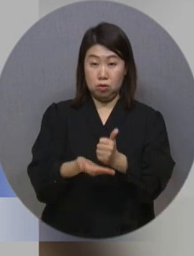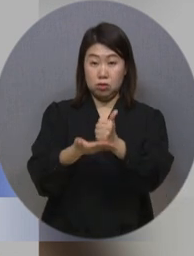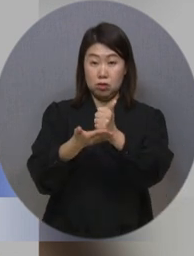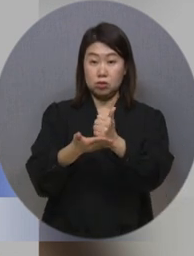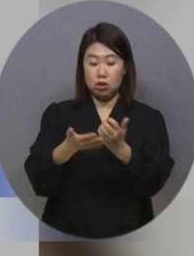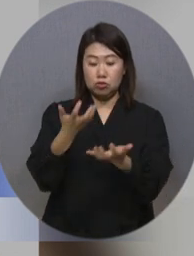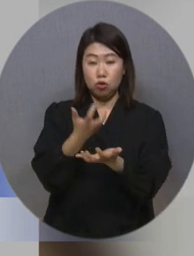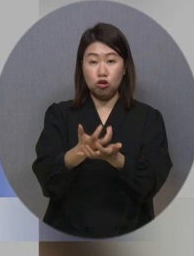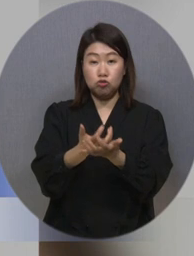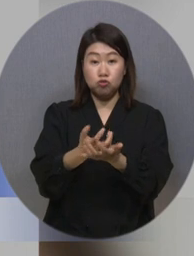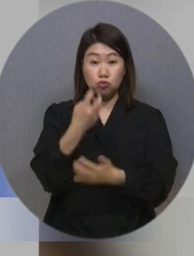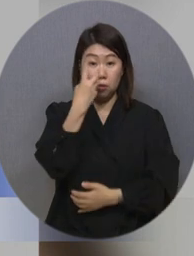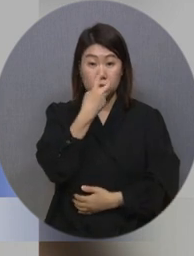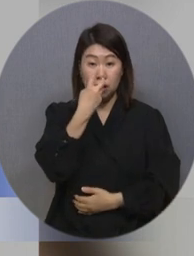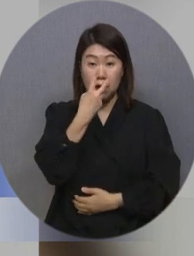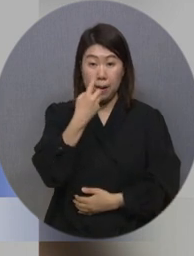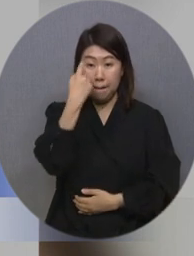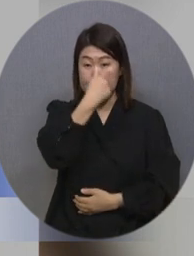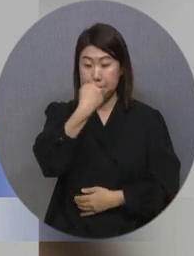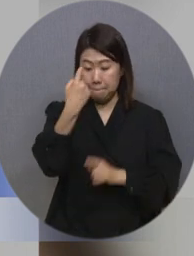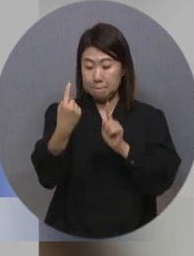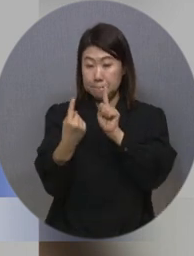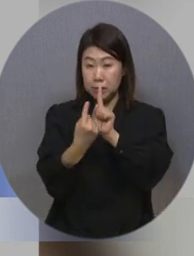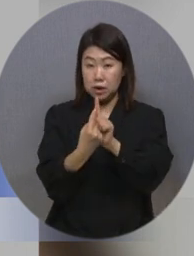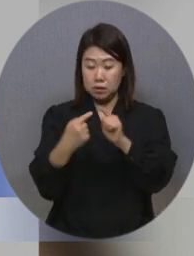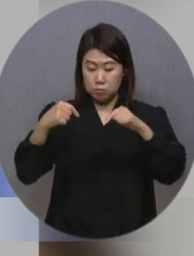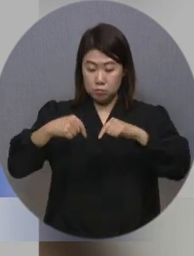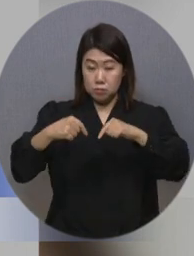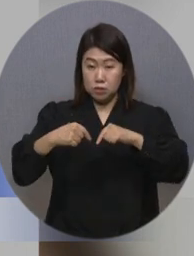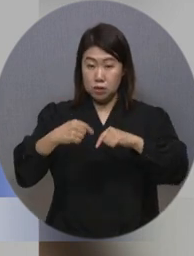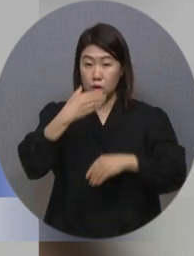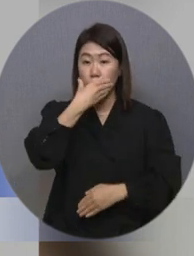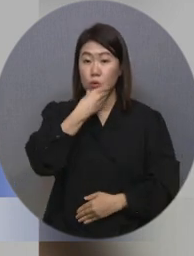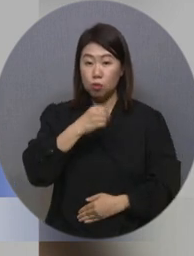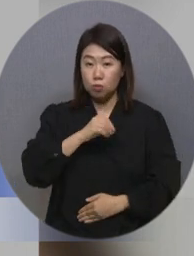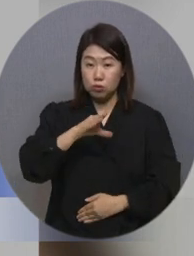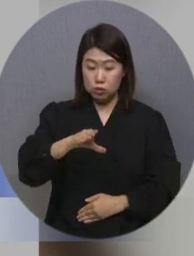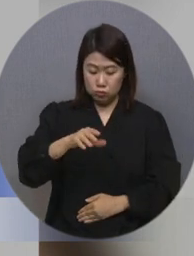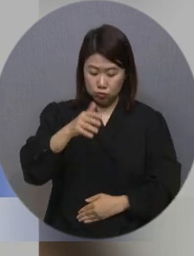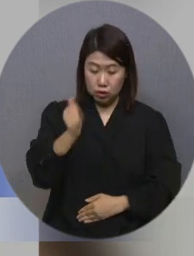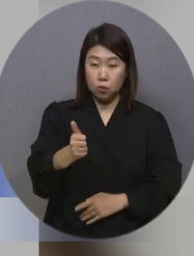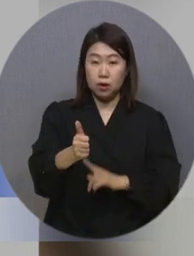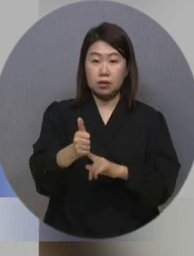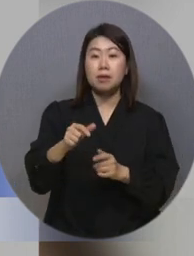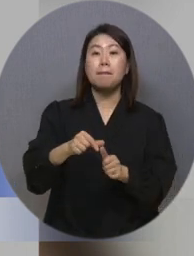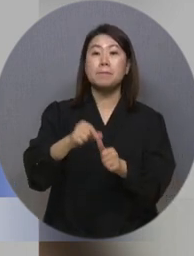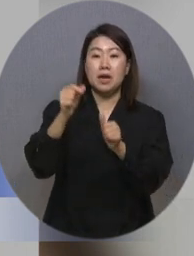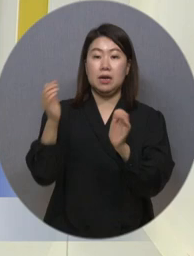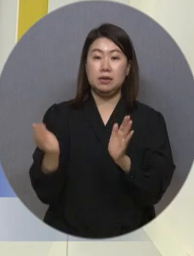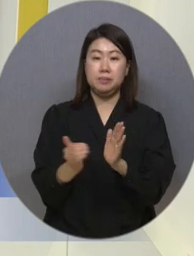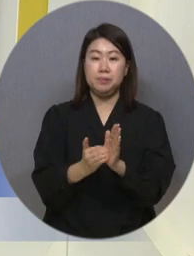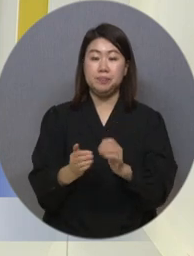서류심사와 면접 심사를 거쳐 보건복지부 장관이 임명하는 절차로 진행됐습니다